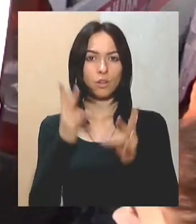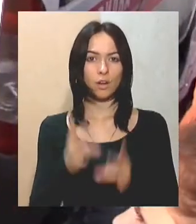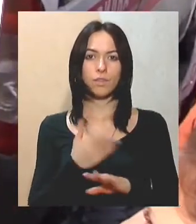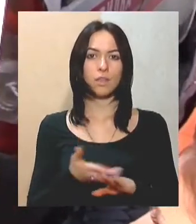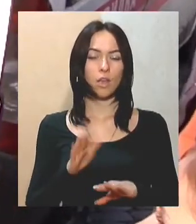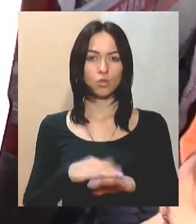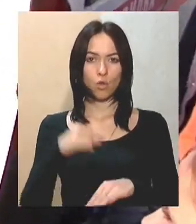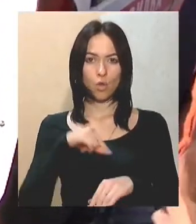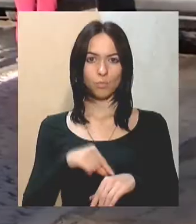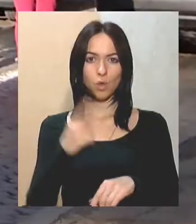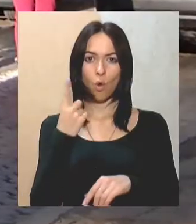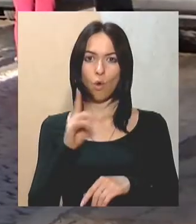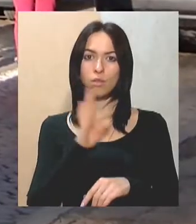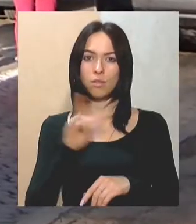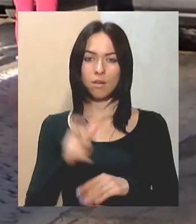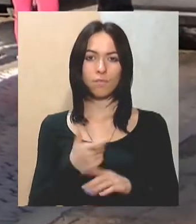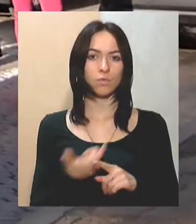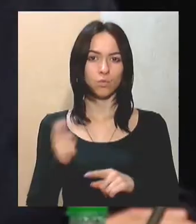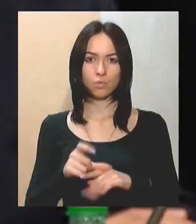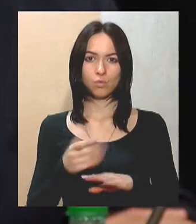стані, одна пацієнтка у вкрай тяжкому.